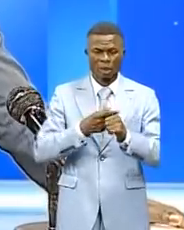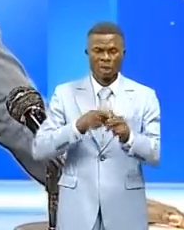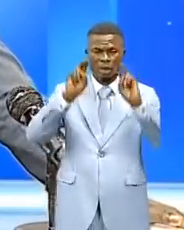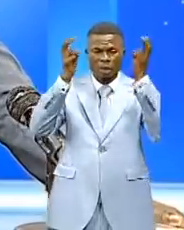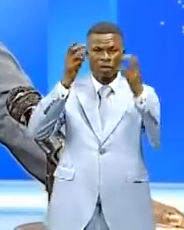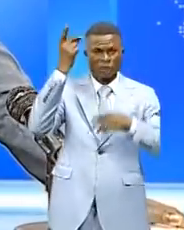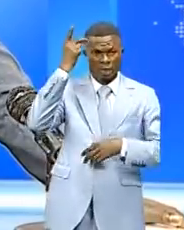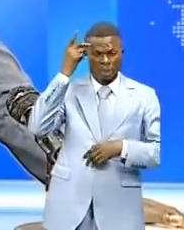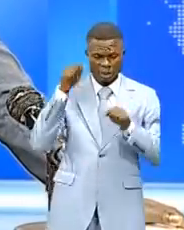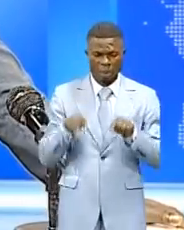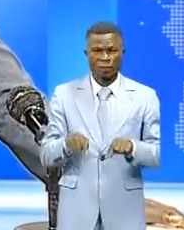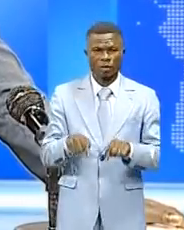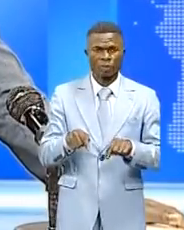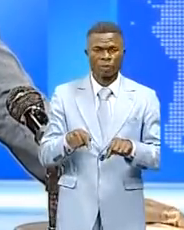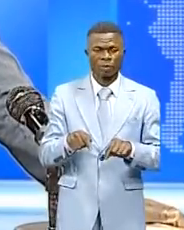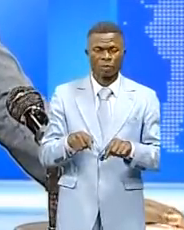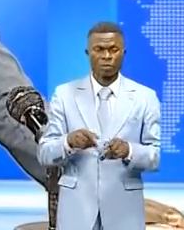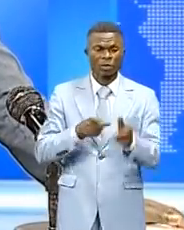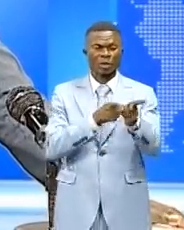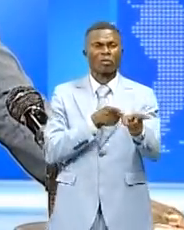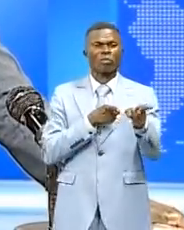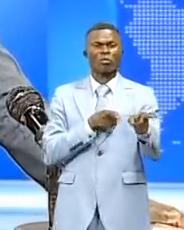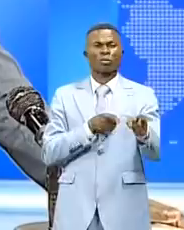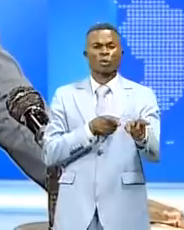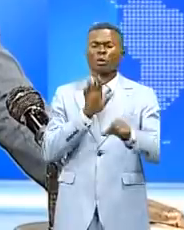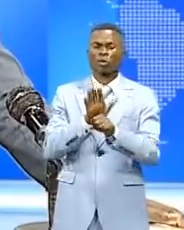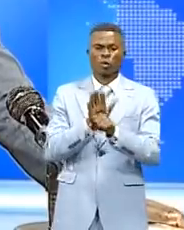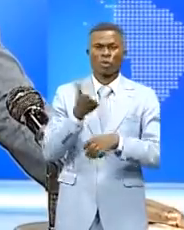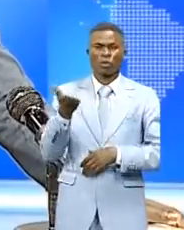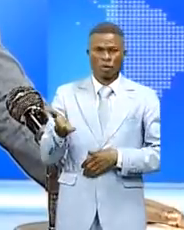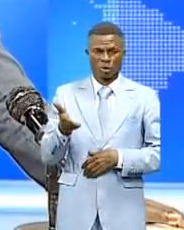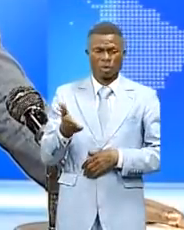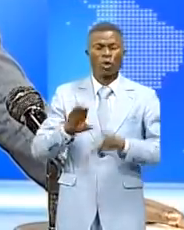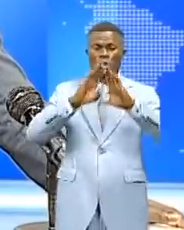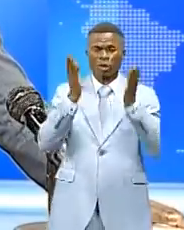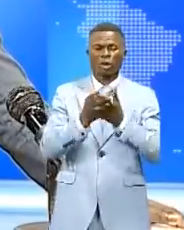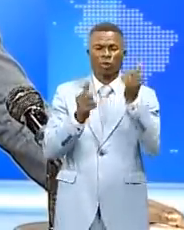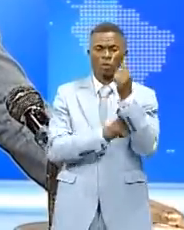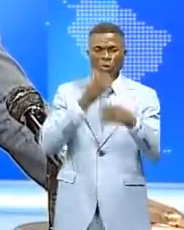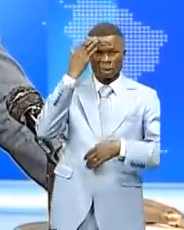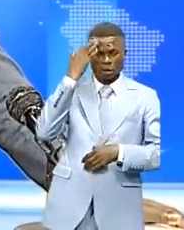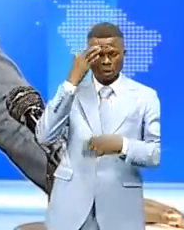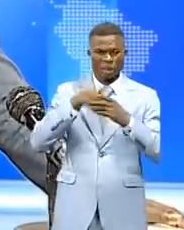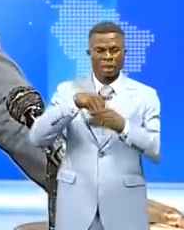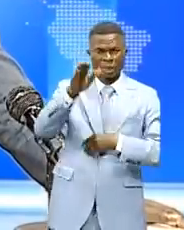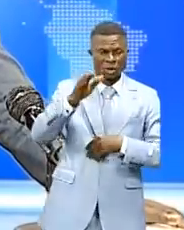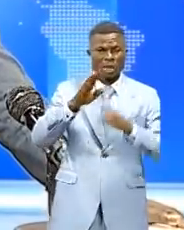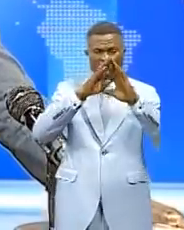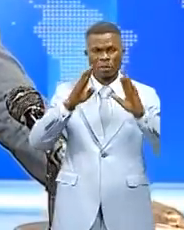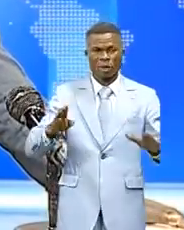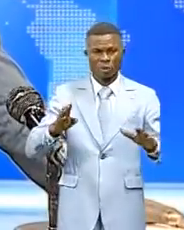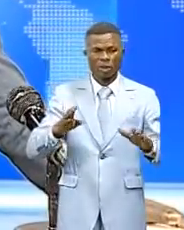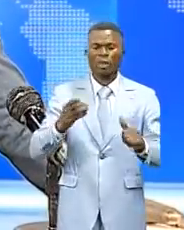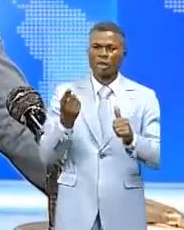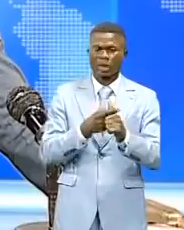kinshasa donc les embouteillages rempli leur nom donc tout le monde sait que vous fait sortir de votre maison